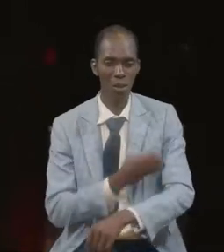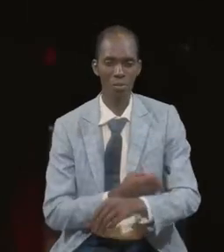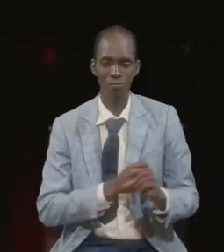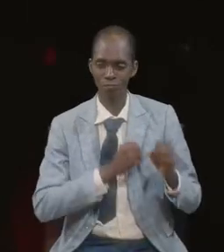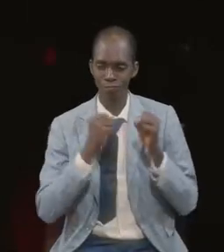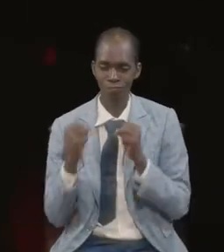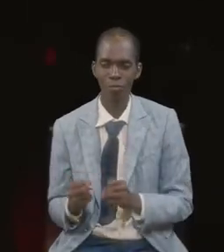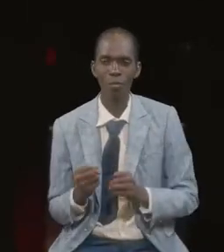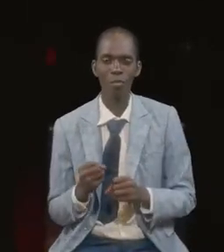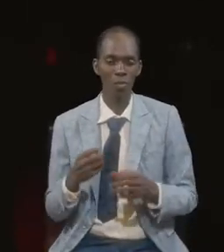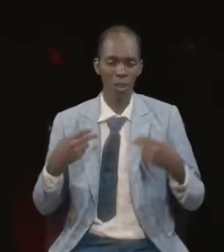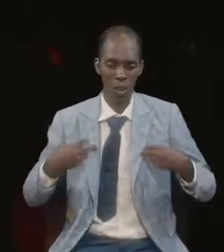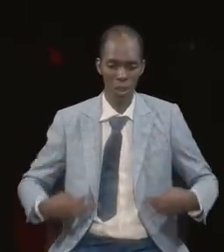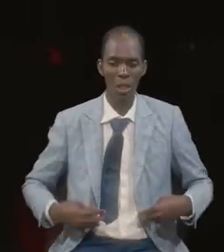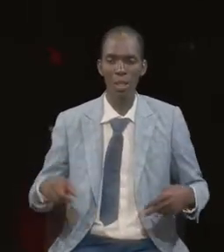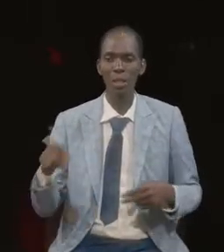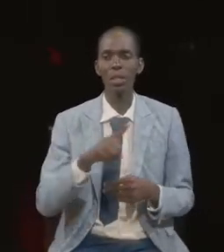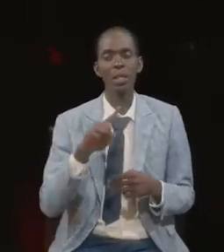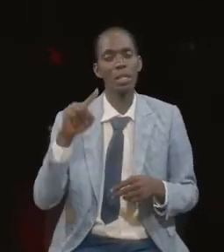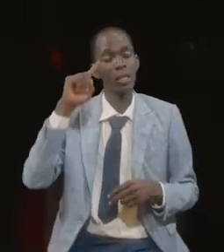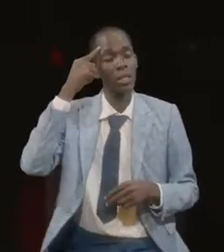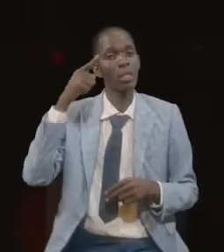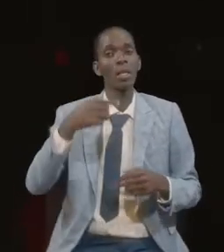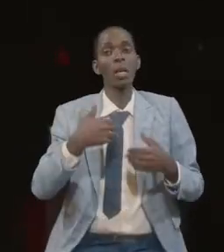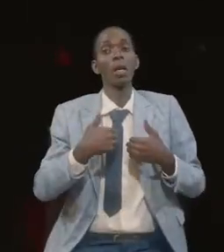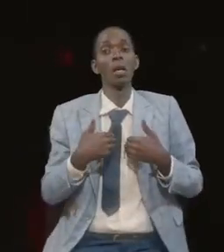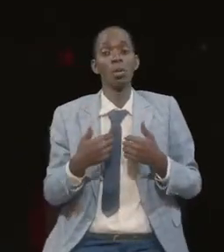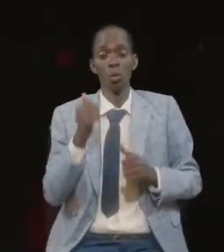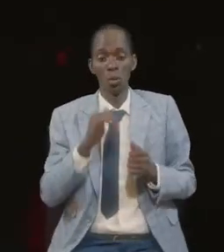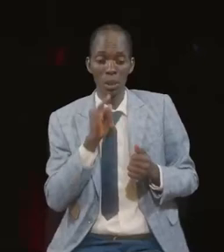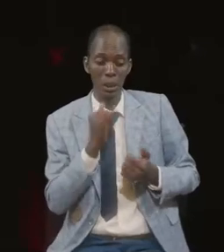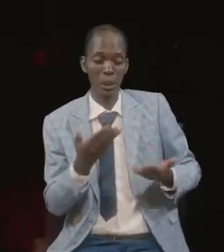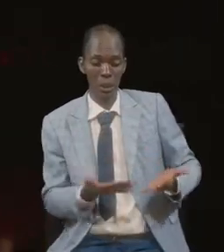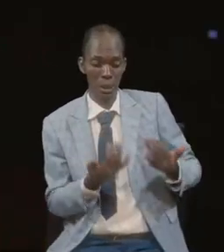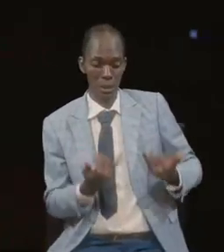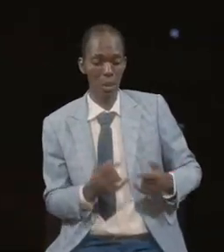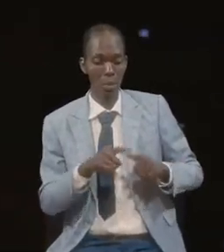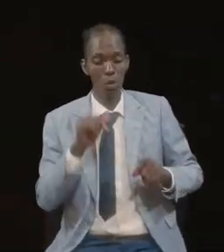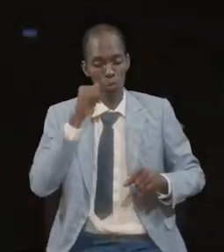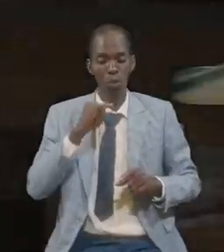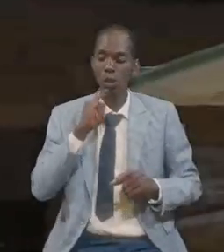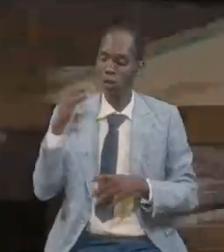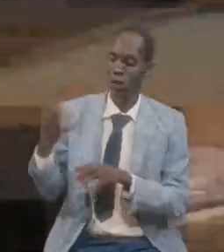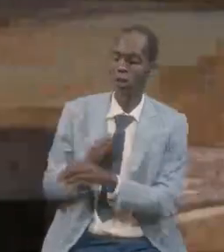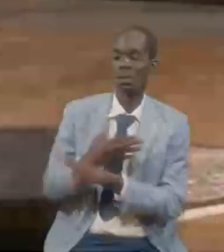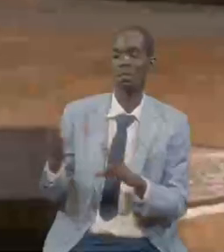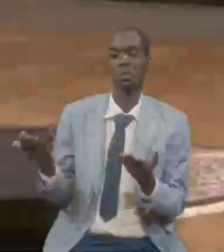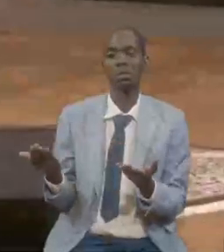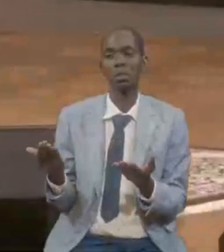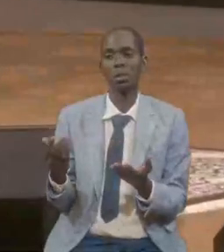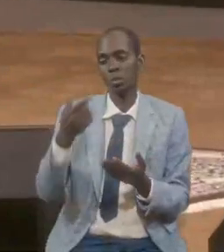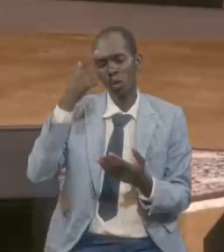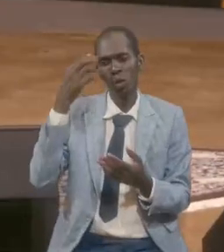orgueilleux? Ils croient avoir la force physique qui est là aujourd'hui et qui ne sera pas demain. La position